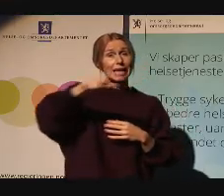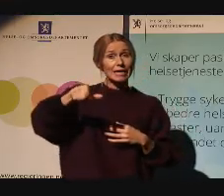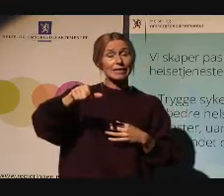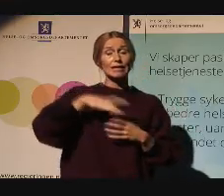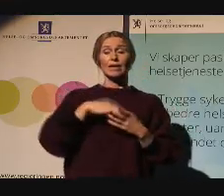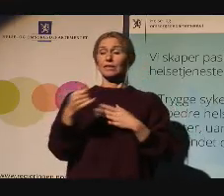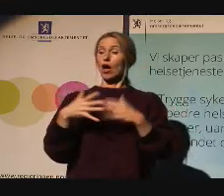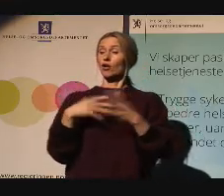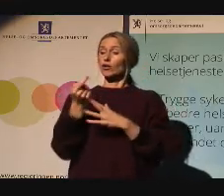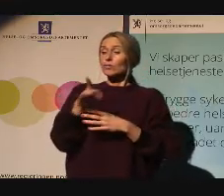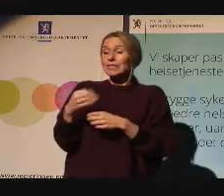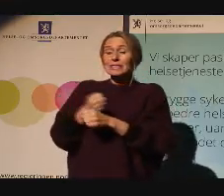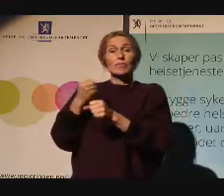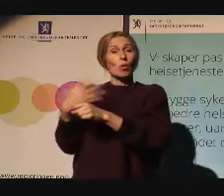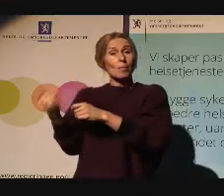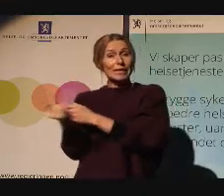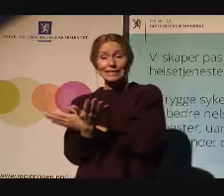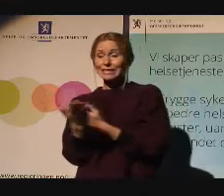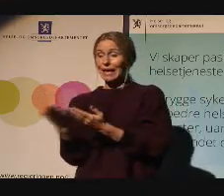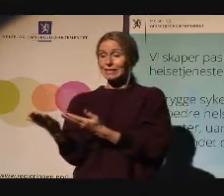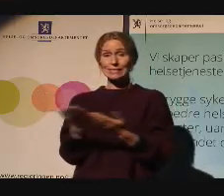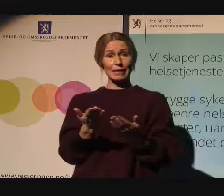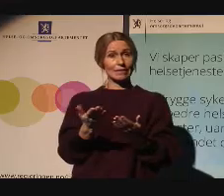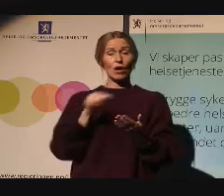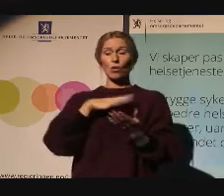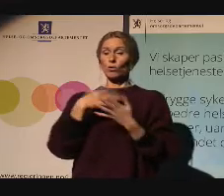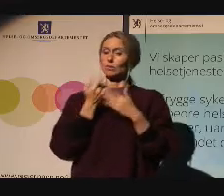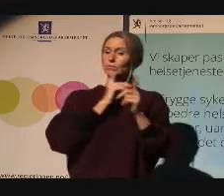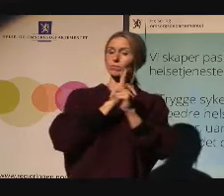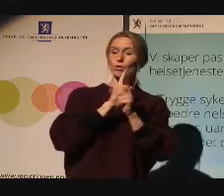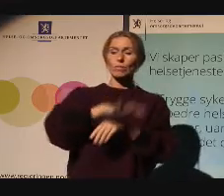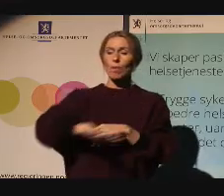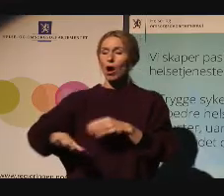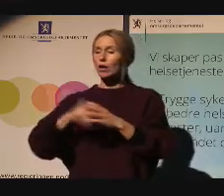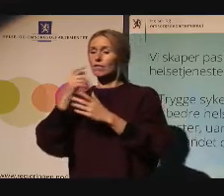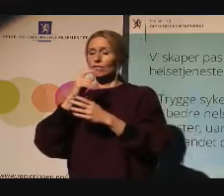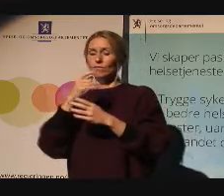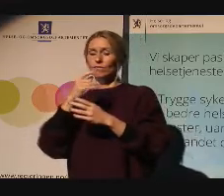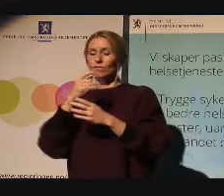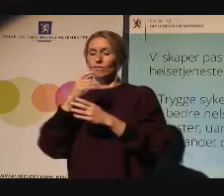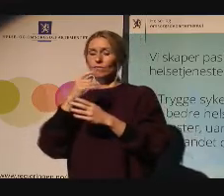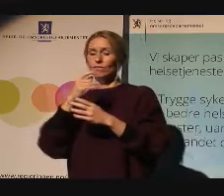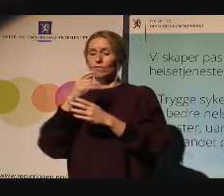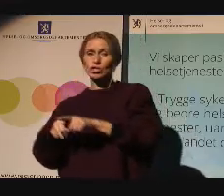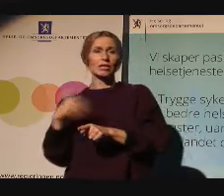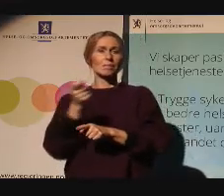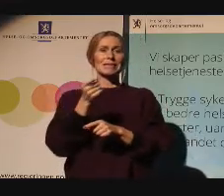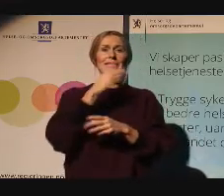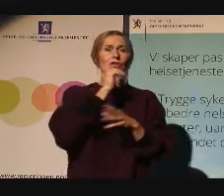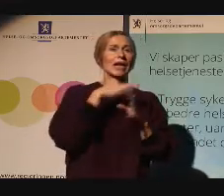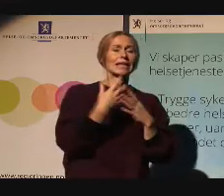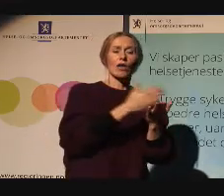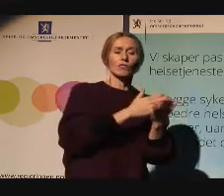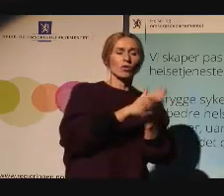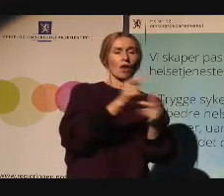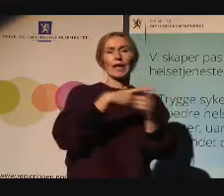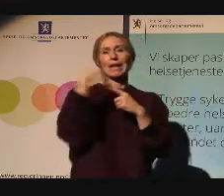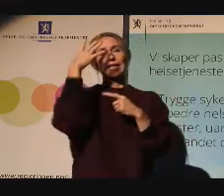de som jobber i tjenesten, og som møter barn og foreldre, søsken, besteforeldre, advokater eller